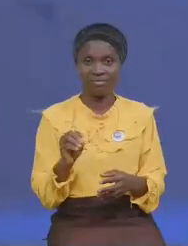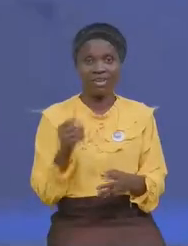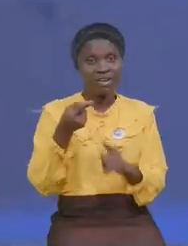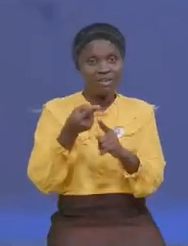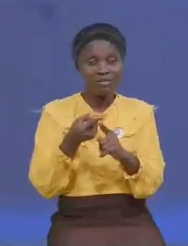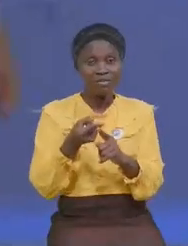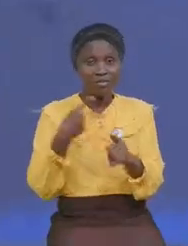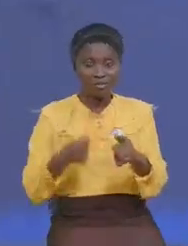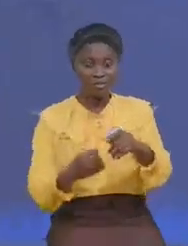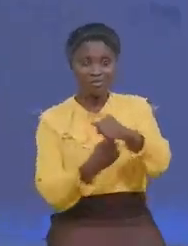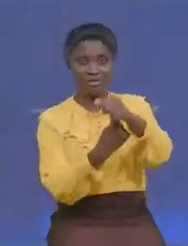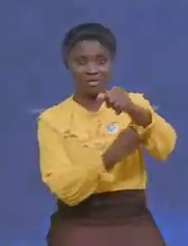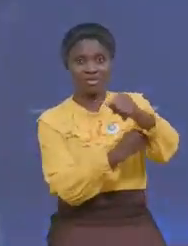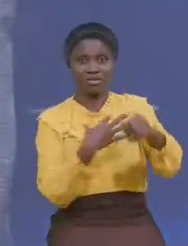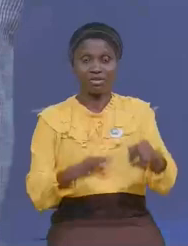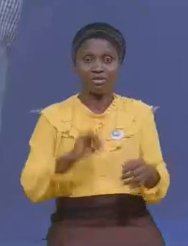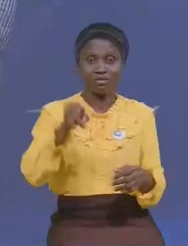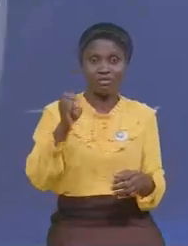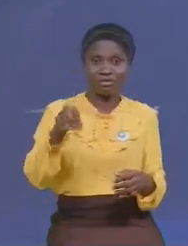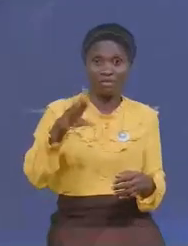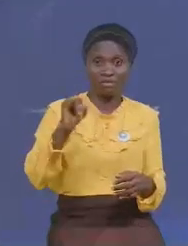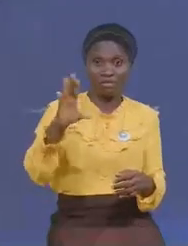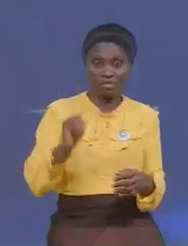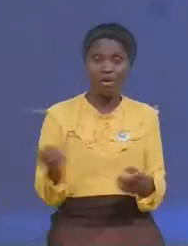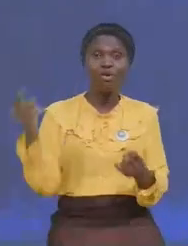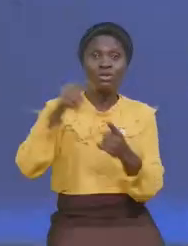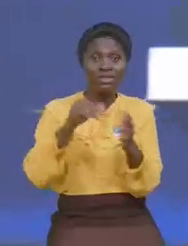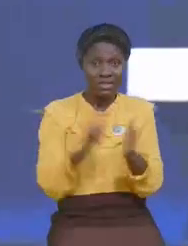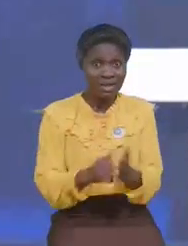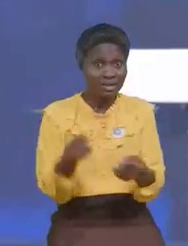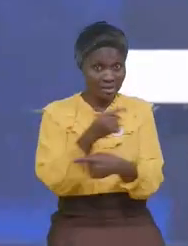Depuis la fondation de Jéricho jusqu'à ce jour-là,